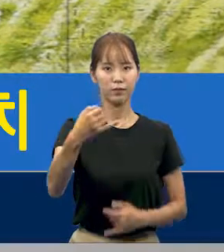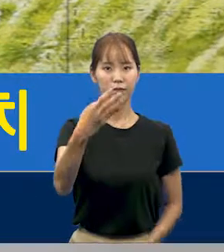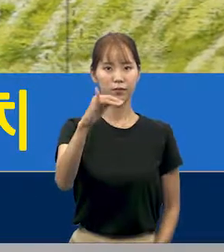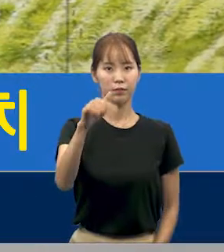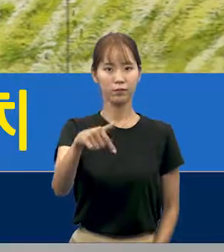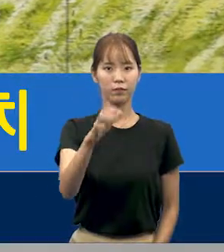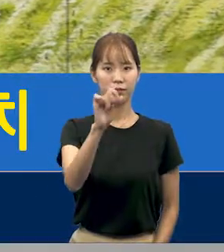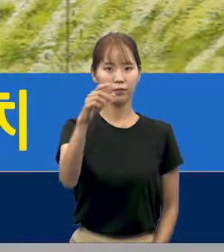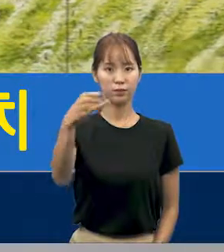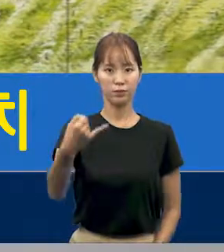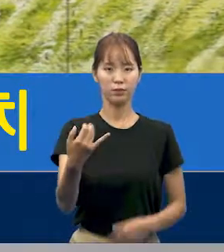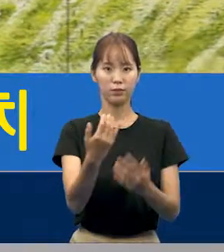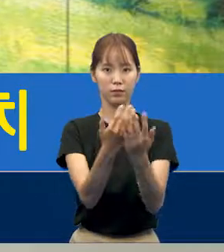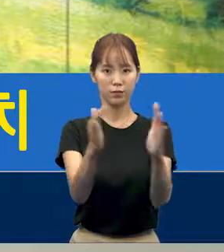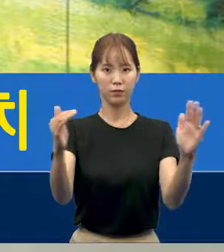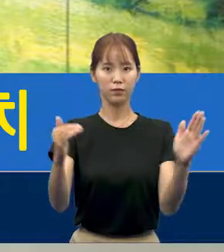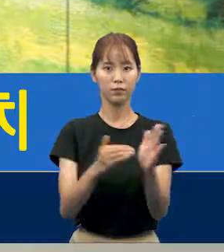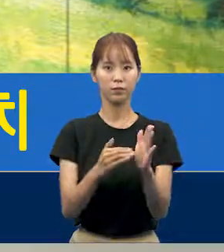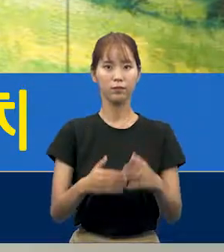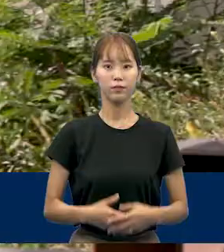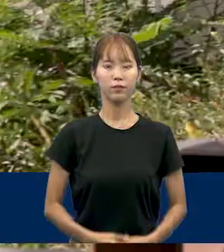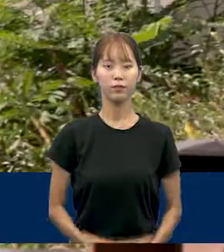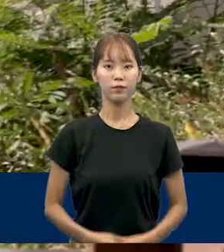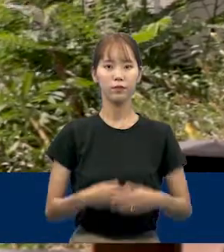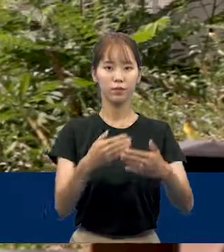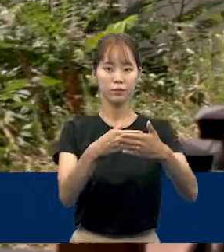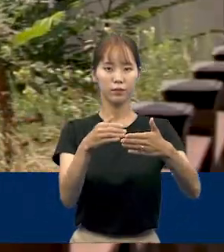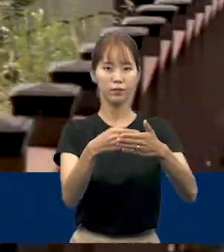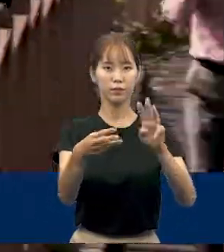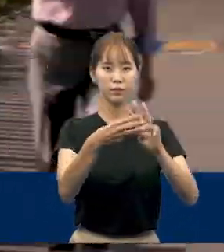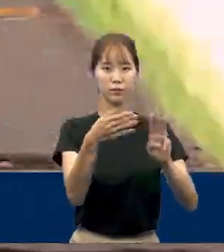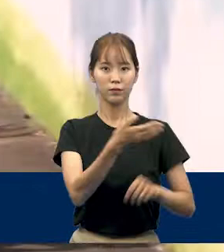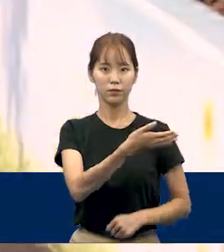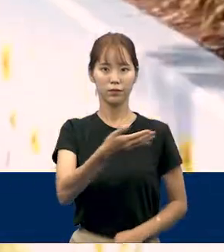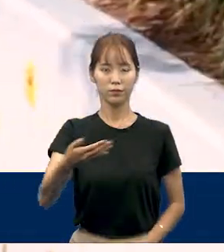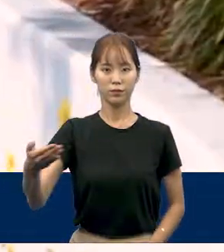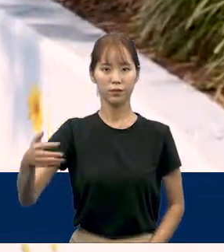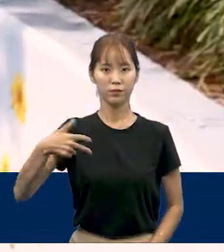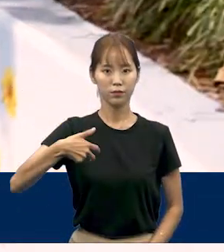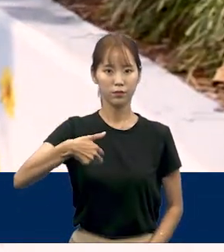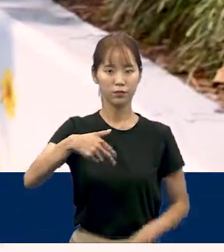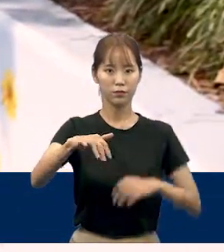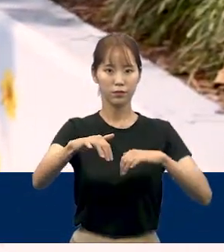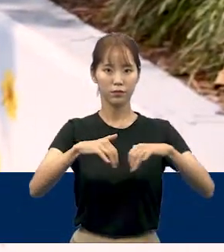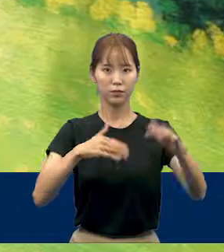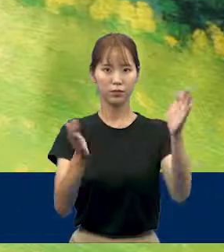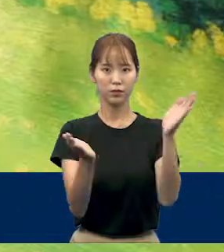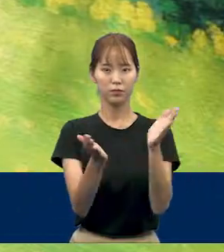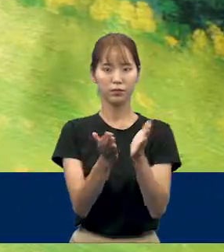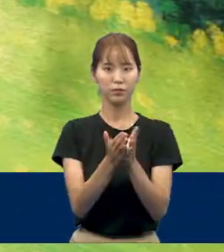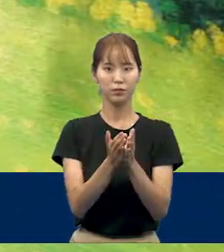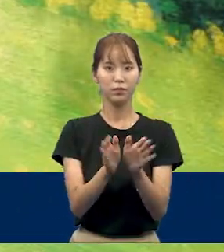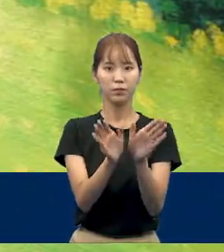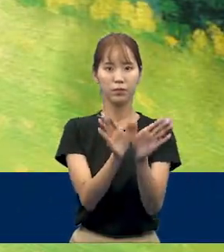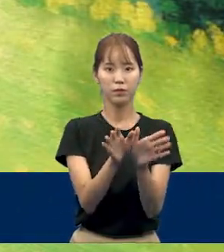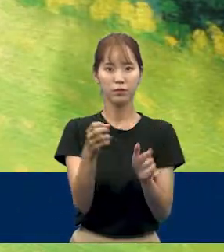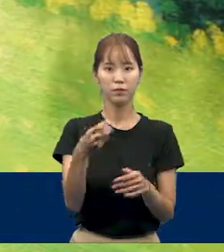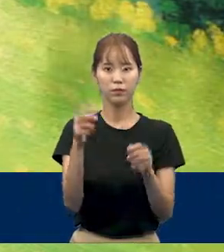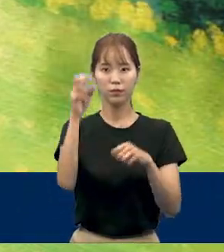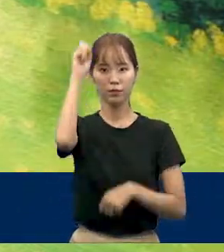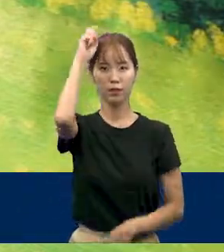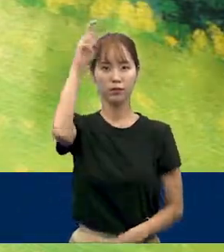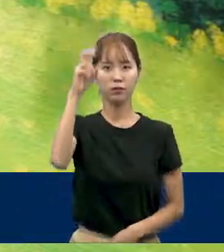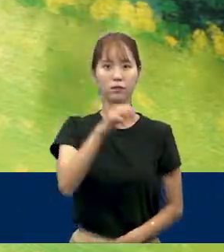웅벽에 트리가트 벽화를 설치했습니다. 벽화는 중랑천 산책길에 맞춰 나비 트리가트와